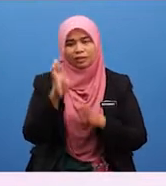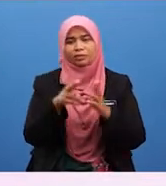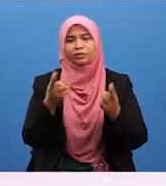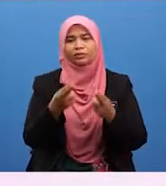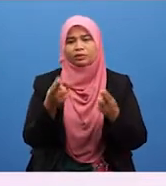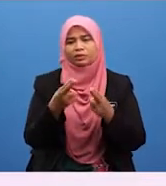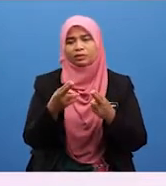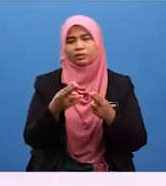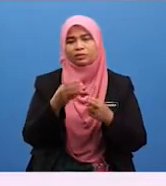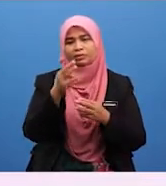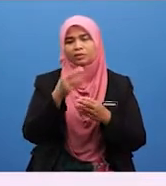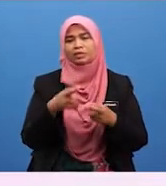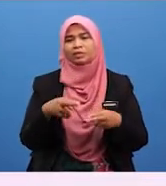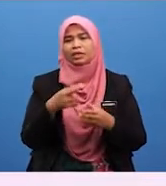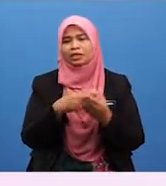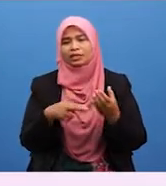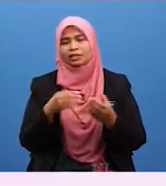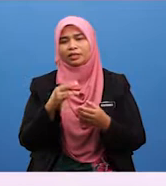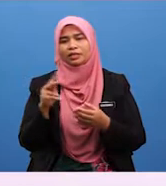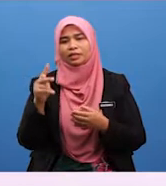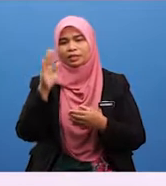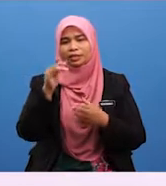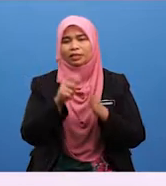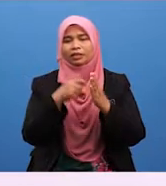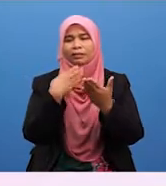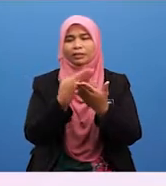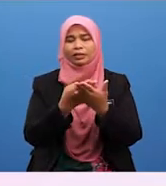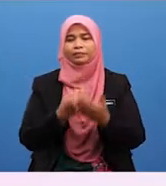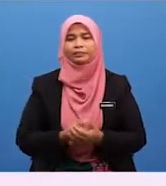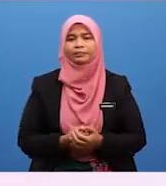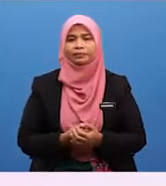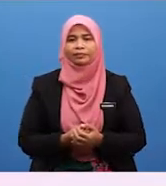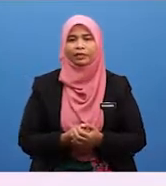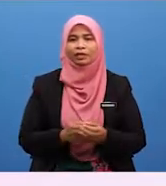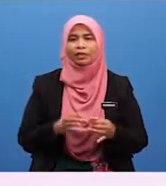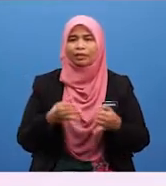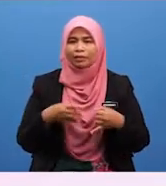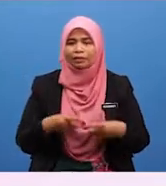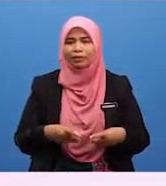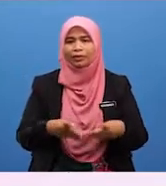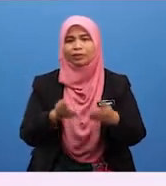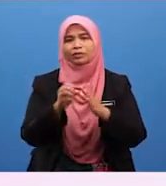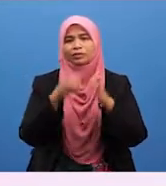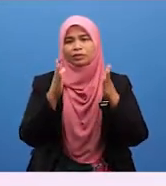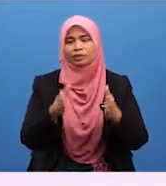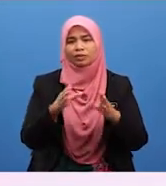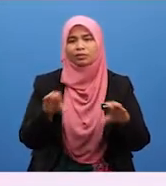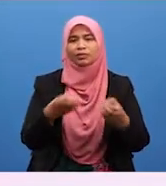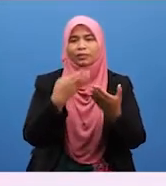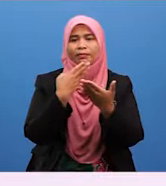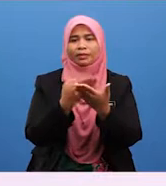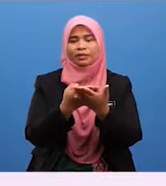berusaha menghasilkan yang terbaik. Kedua, mendorong seseorang melakukan